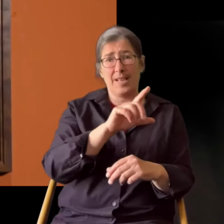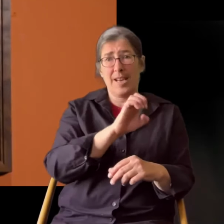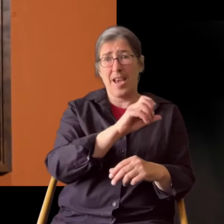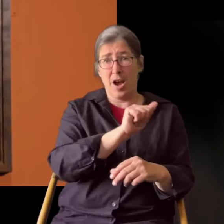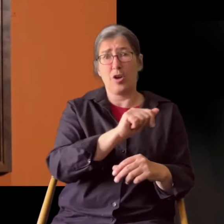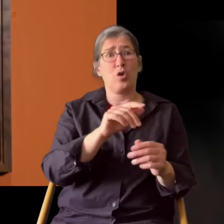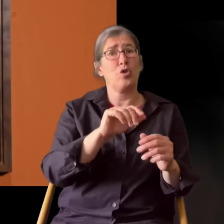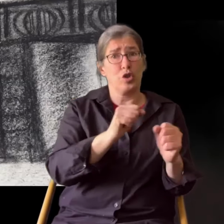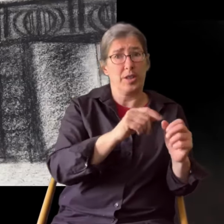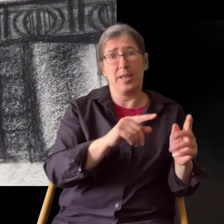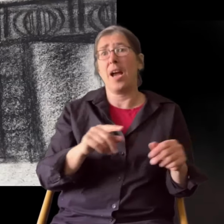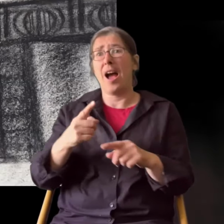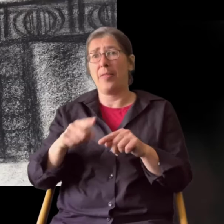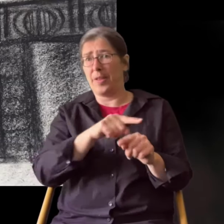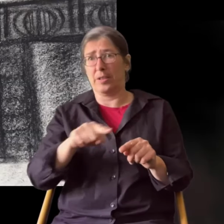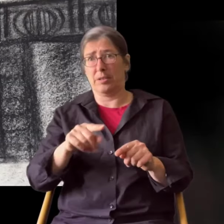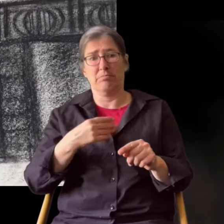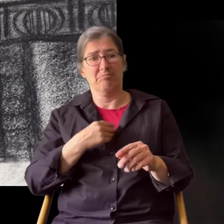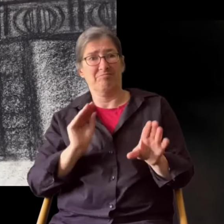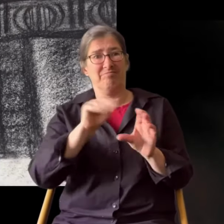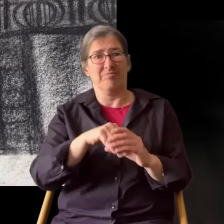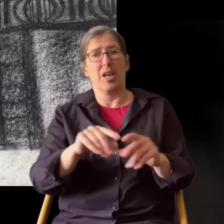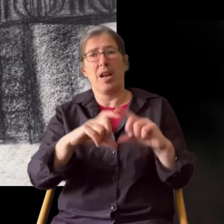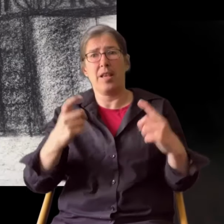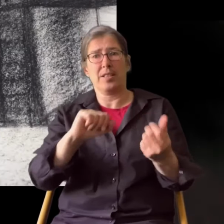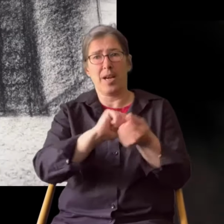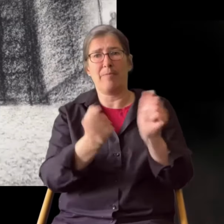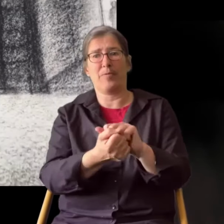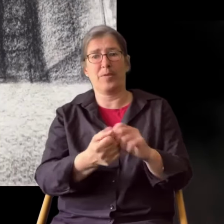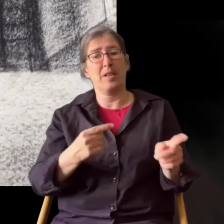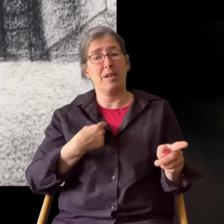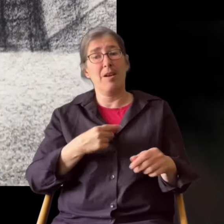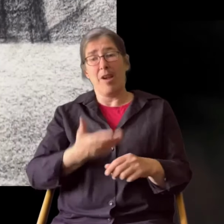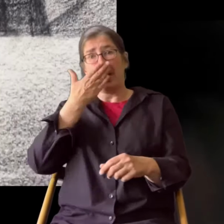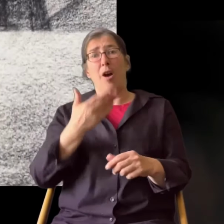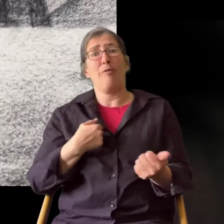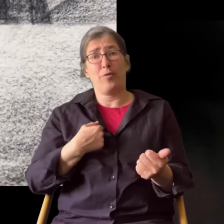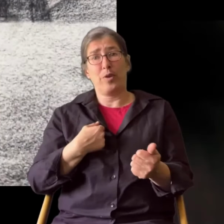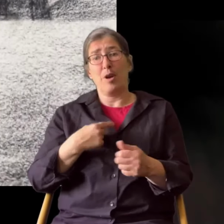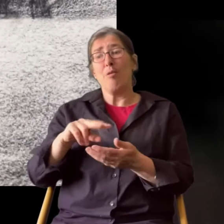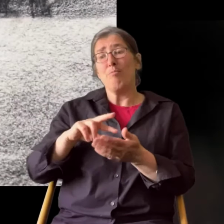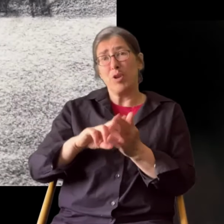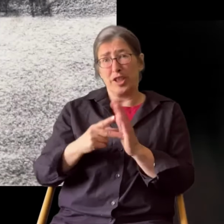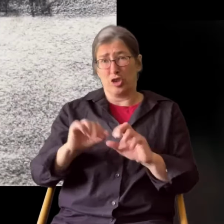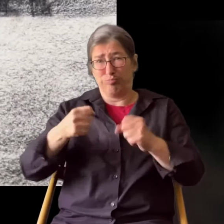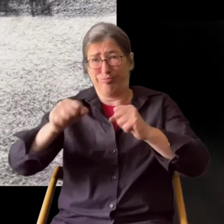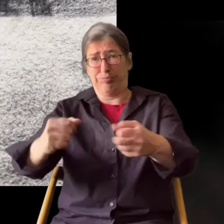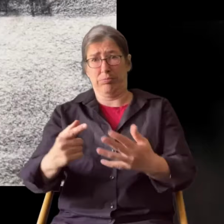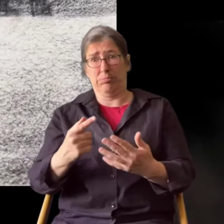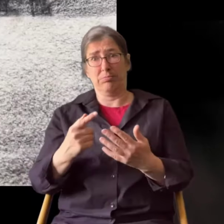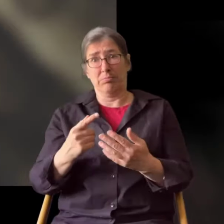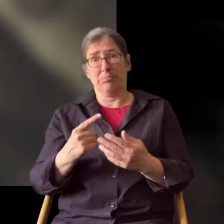Lea Grundig und andere sehen sich als aktive Mitstreiter im Klassenkampf. Auffällig viele der politisch engagierten Künstler